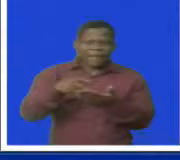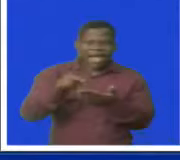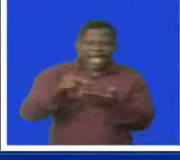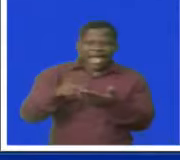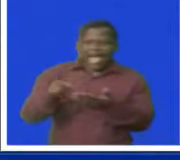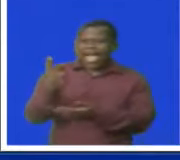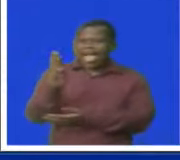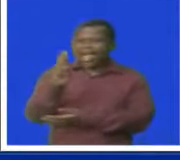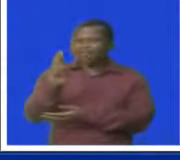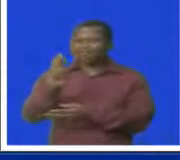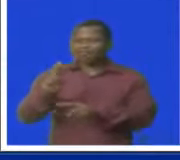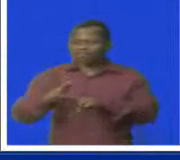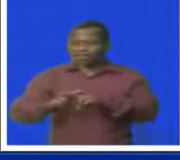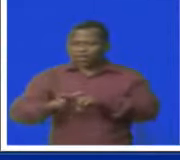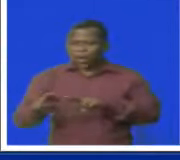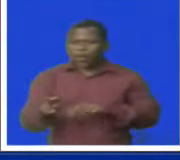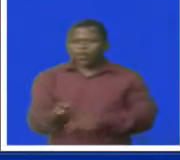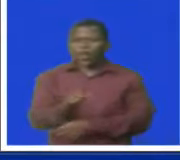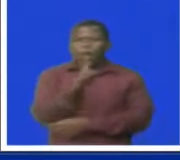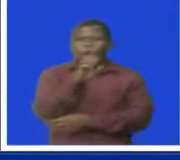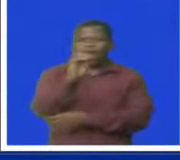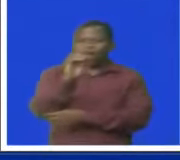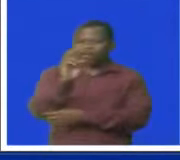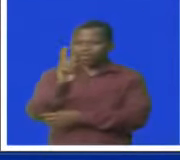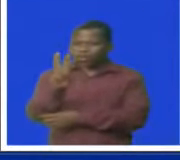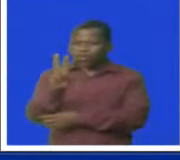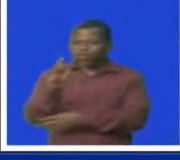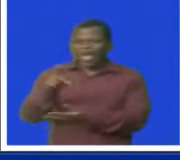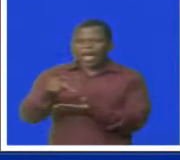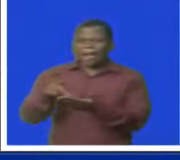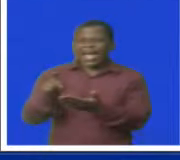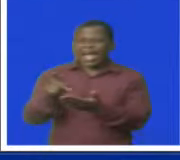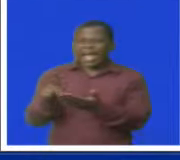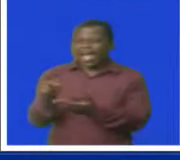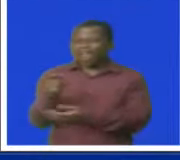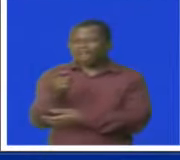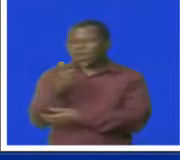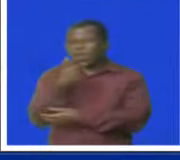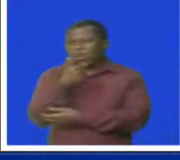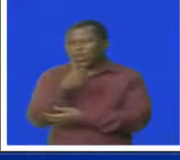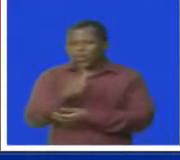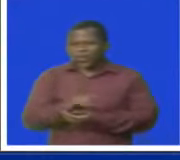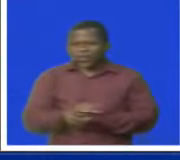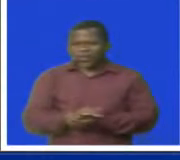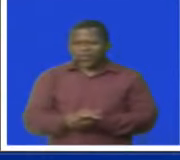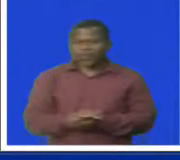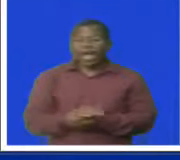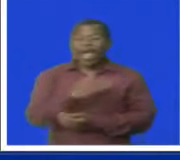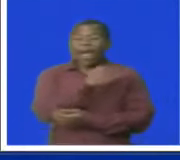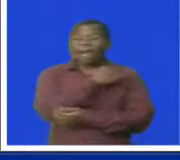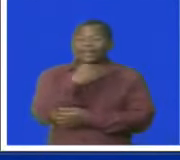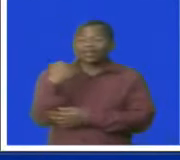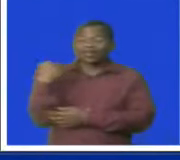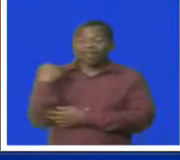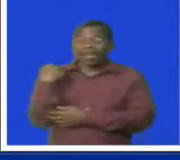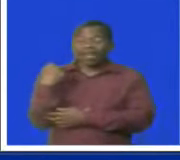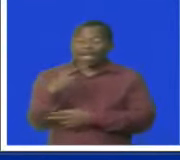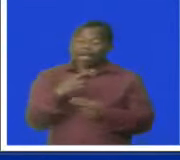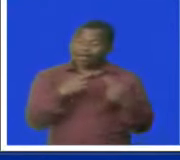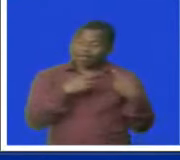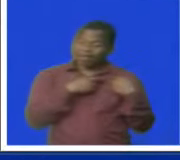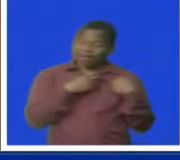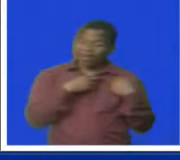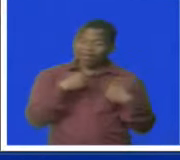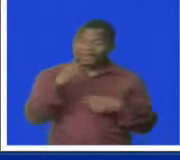102 betibhadala lencane kunalefanele. Indvuna ye tisebenti tembuso Christian Njangase itsi